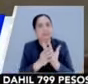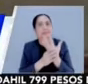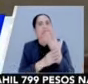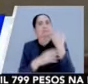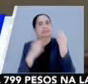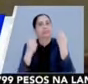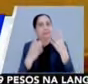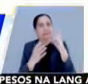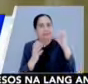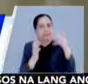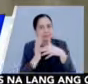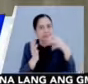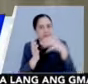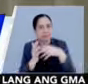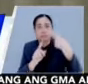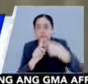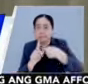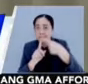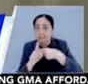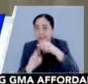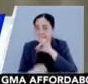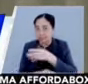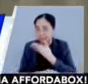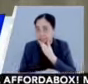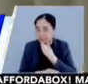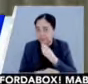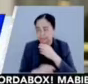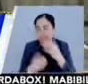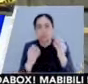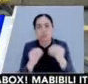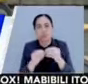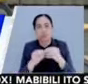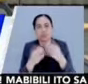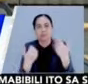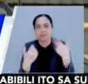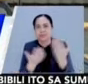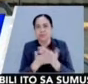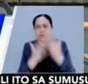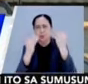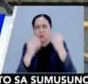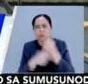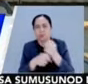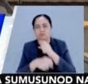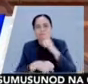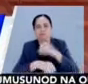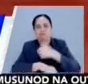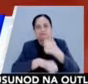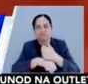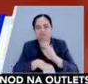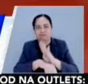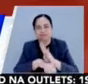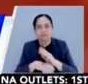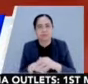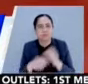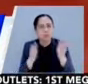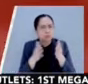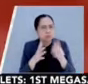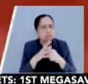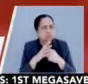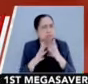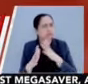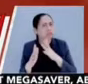libo kada buwan. At brewing soon ang kanilang coffee shop. You can start small po and then grow